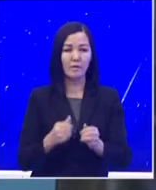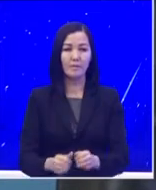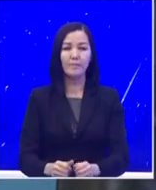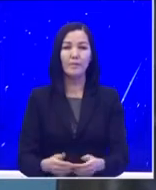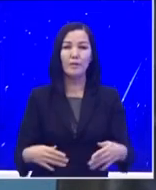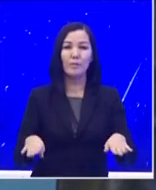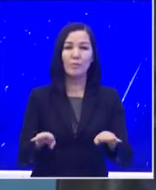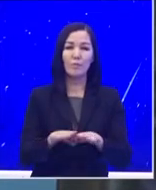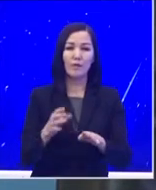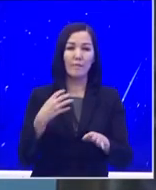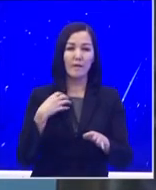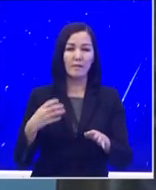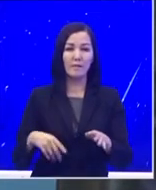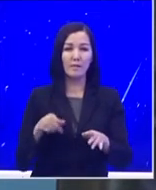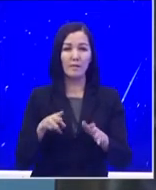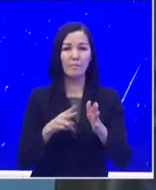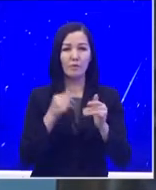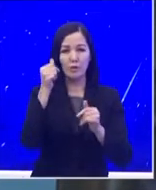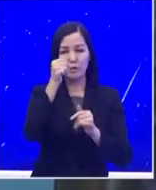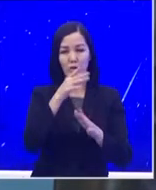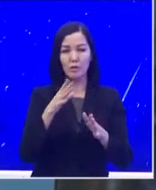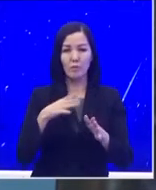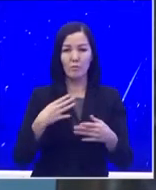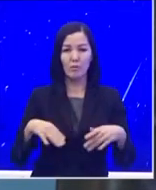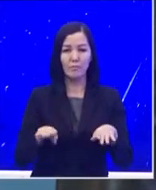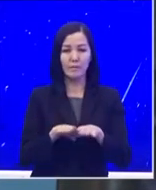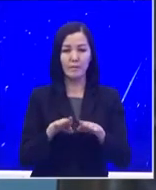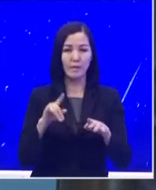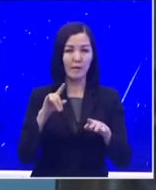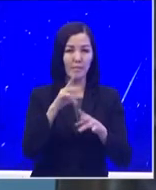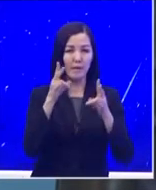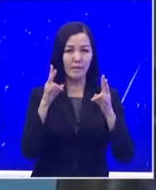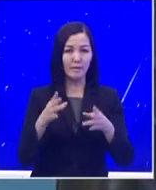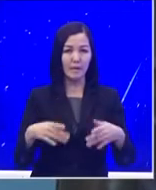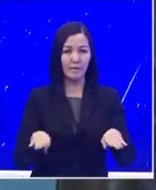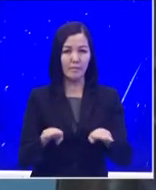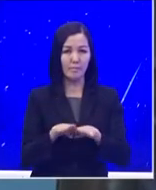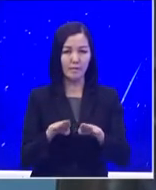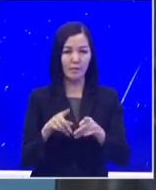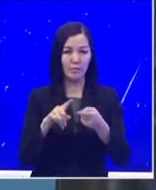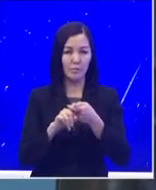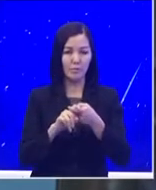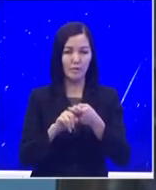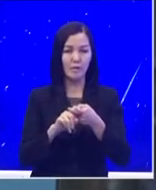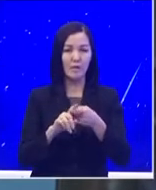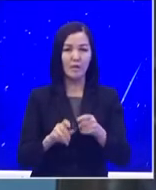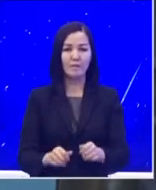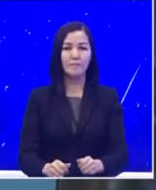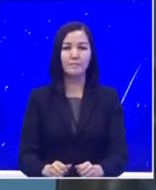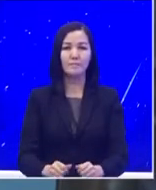Мұндай жағдай Францияда 2007 жылы болған. Біздегі жағдаймен салыстырсақ, болған оқиға параметрлері сәйкес келеді.